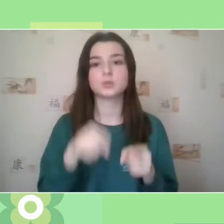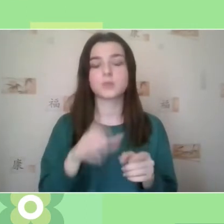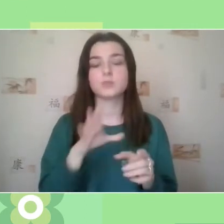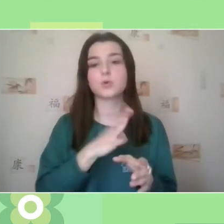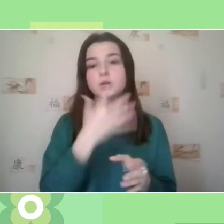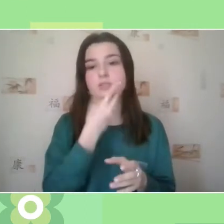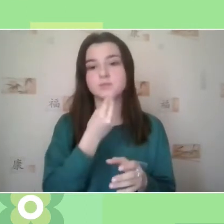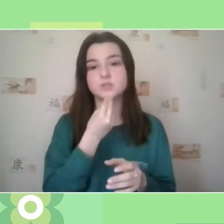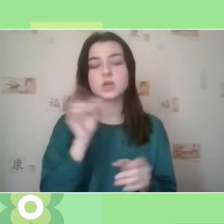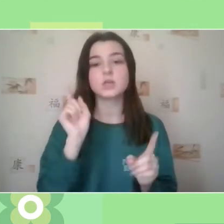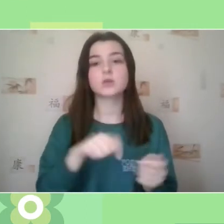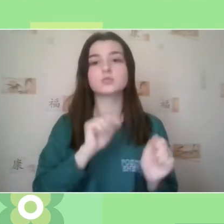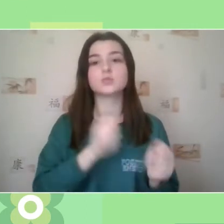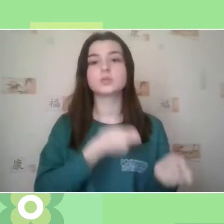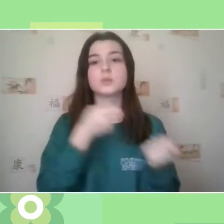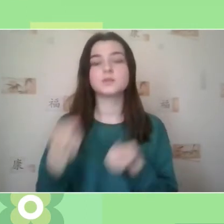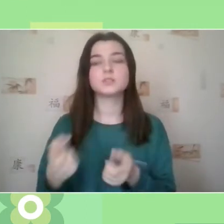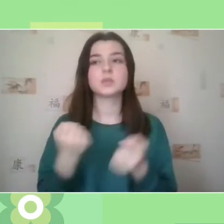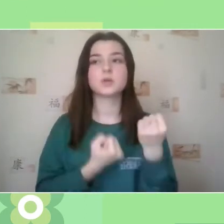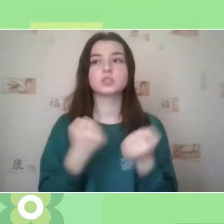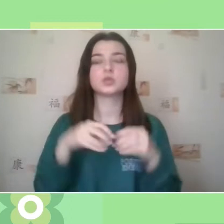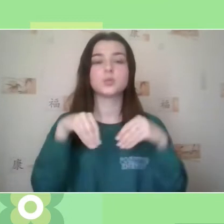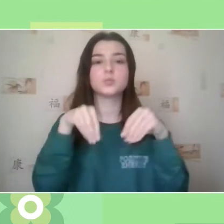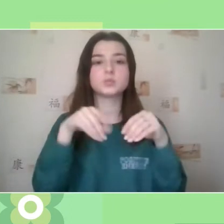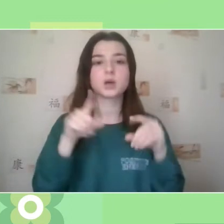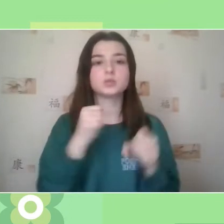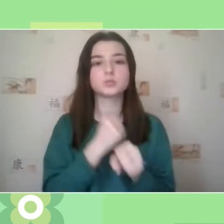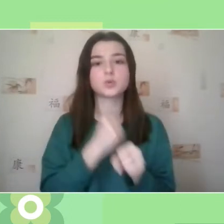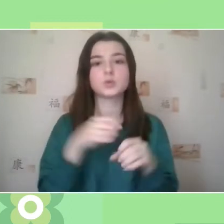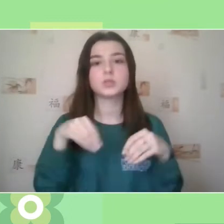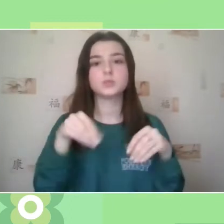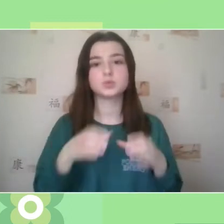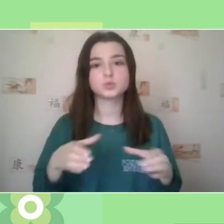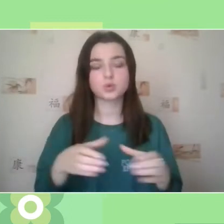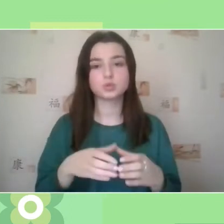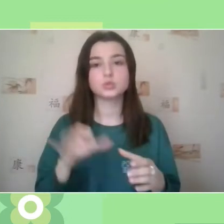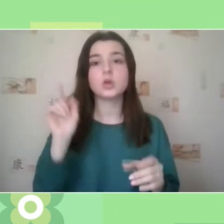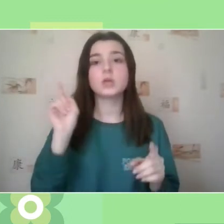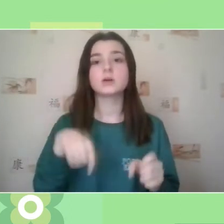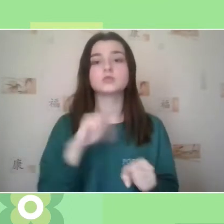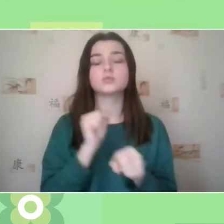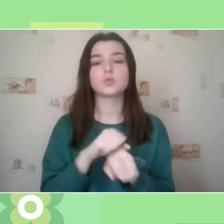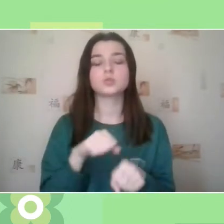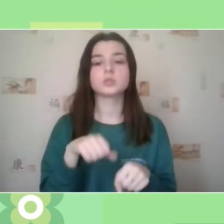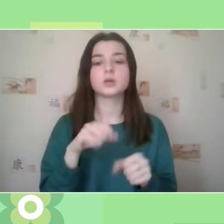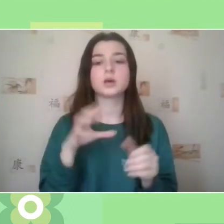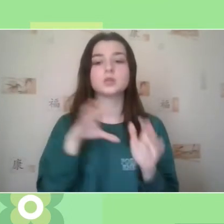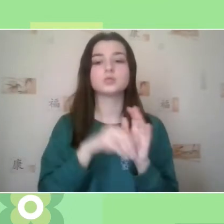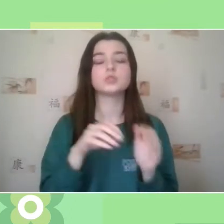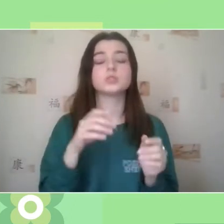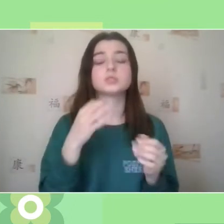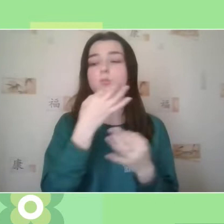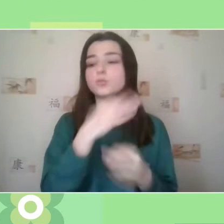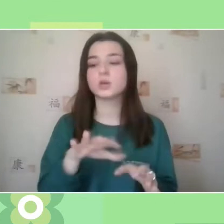є можливість, привезти нам машину піска для того, щоб зробити пісочницю. Ви можете долучитись будь-яким способом, яким вам захочеться, який